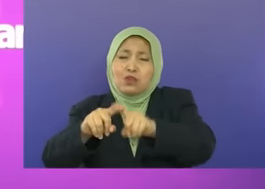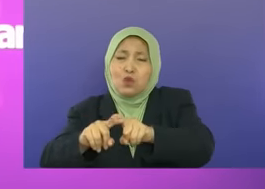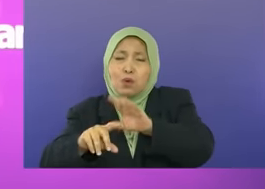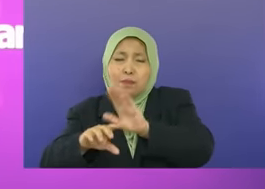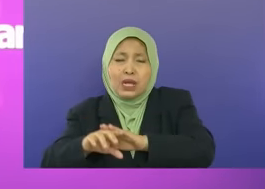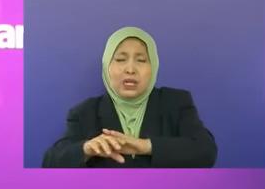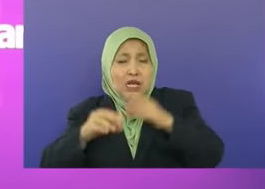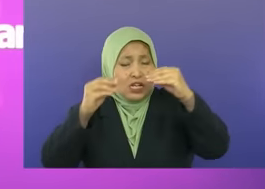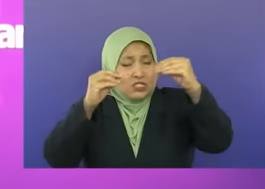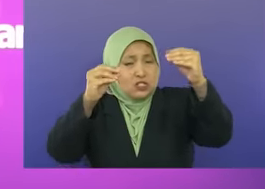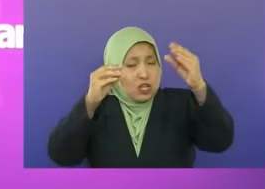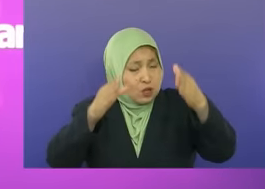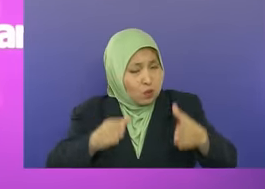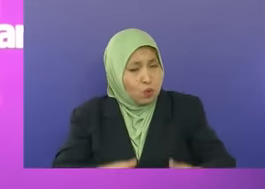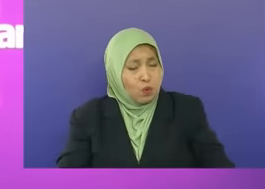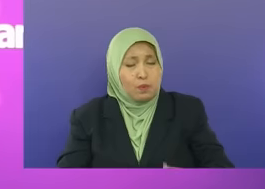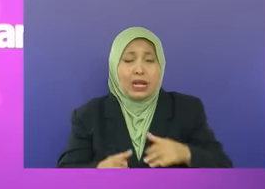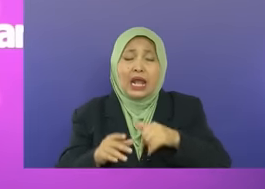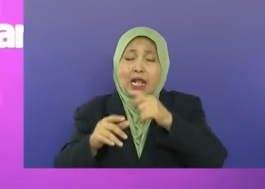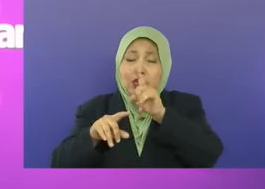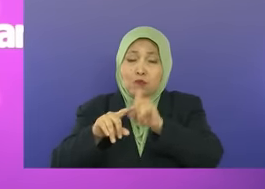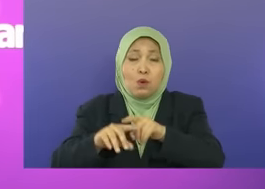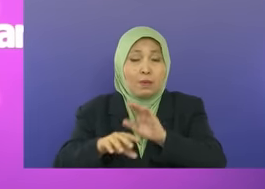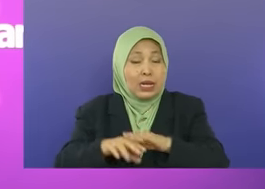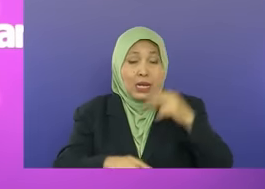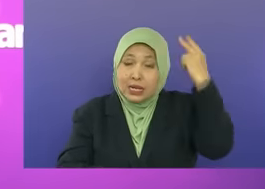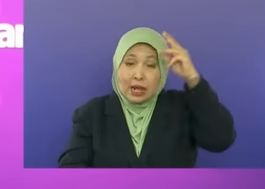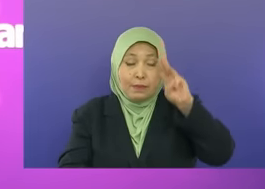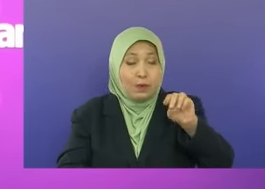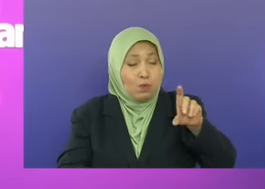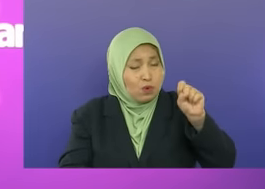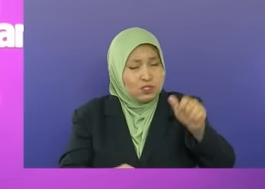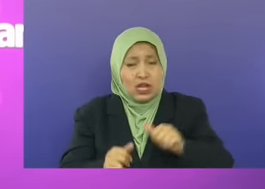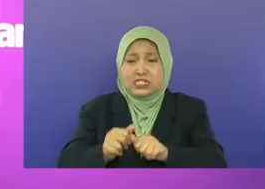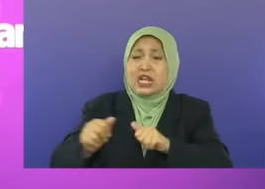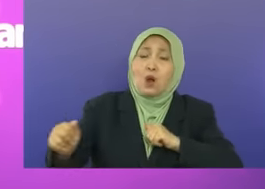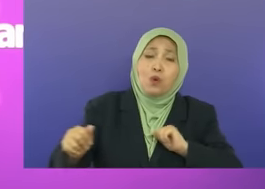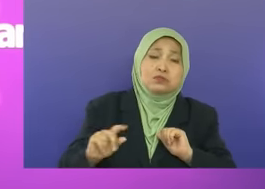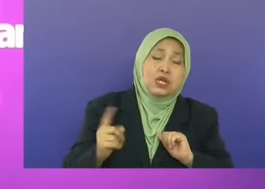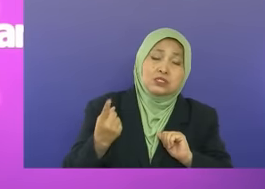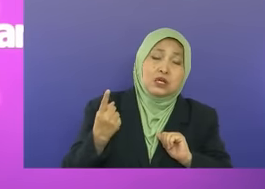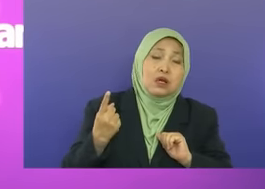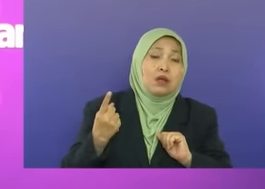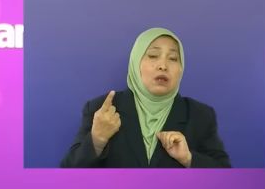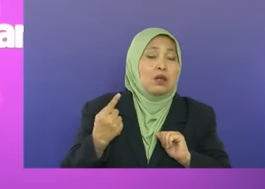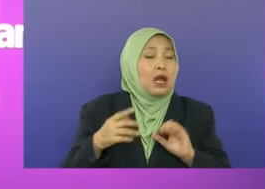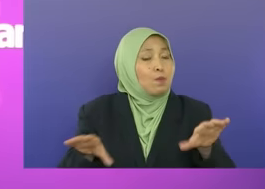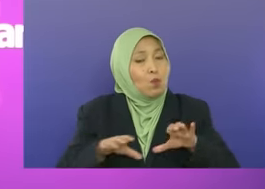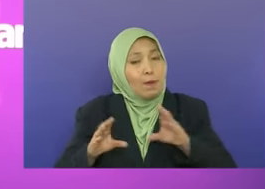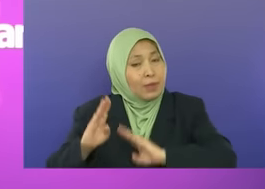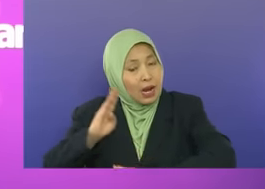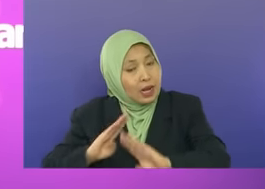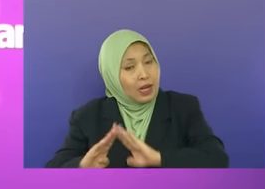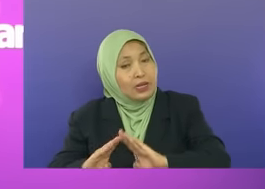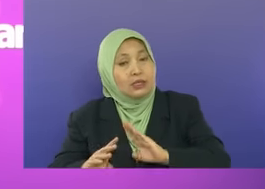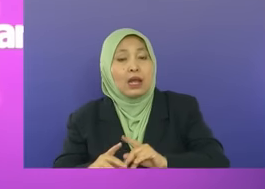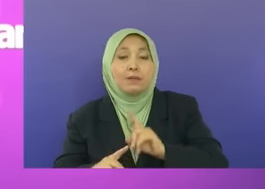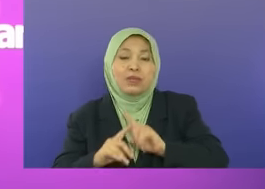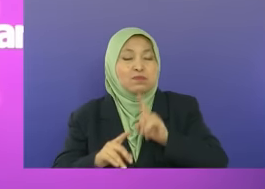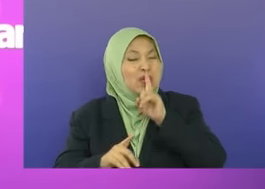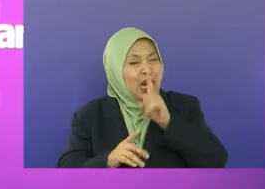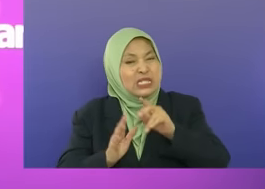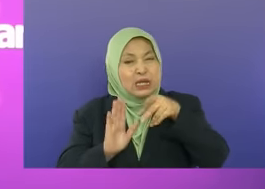Cikgu ya kalau Bani Israil itu bergantung kepada Nabi Musa Nabi Musa jauh saja Dia pun membuat Perangai padahal peraturan